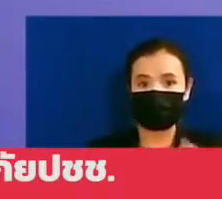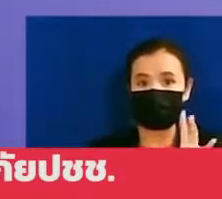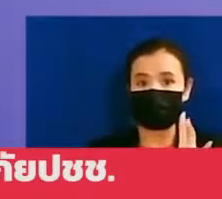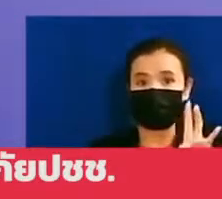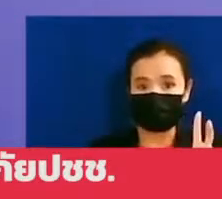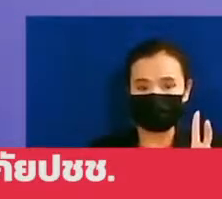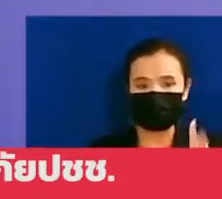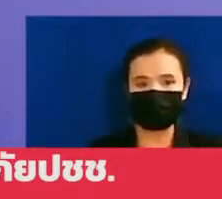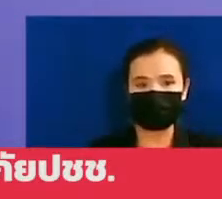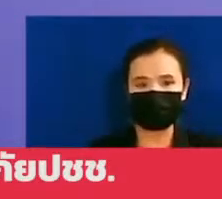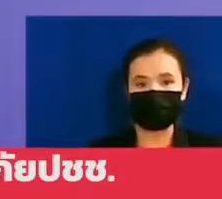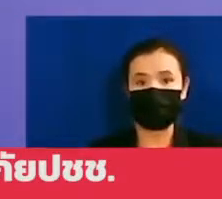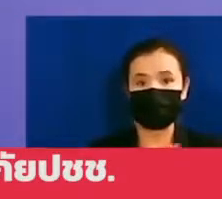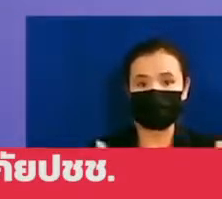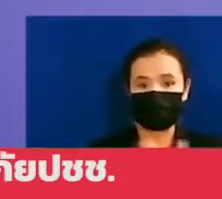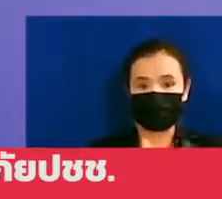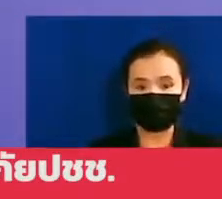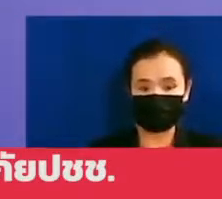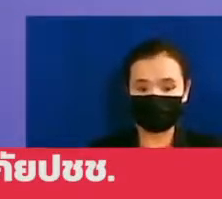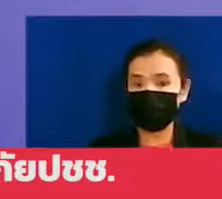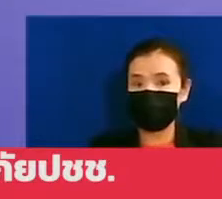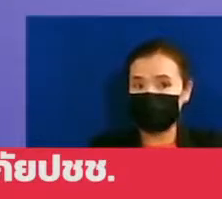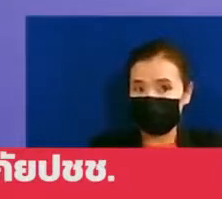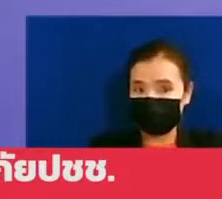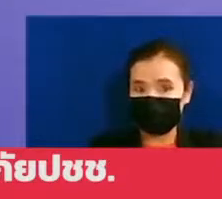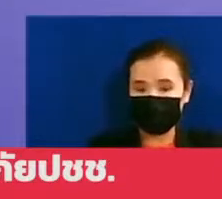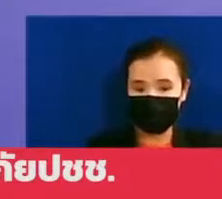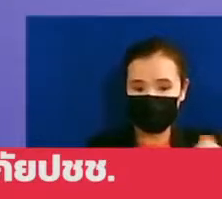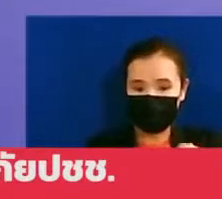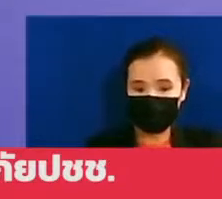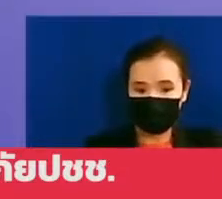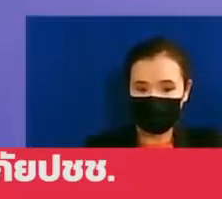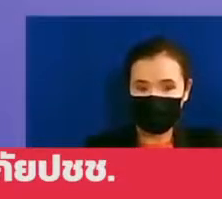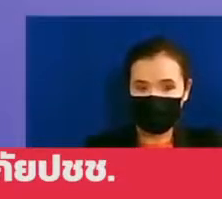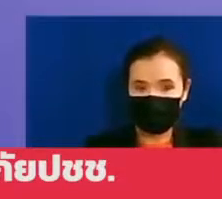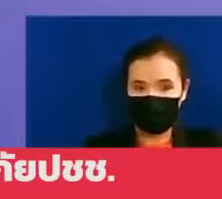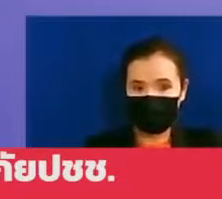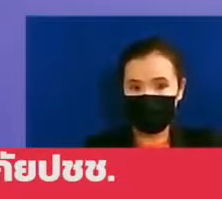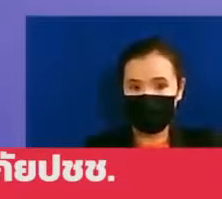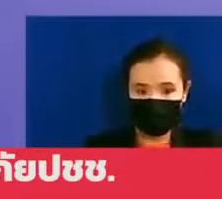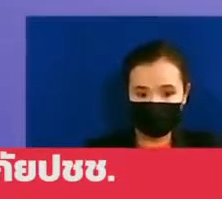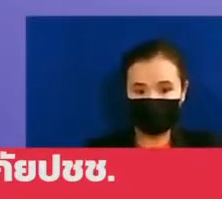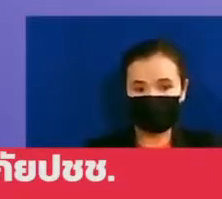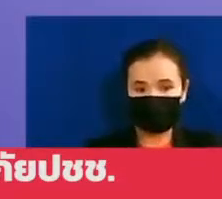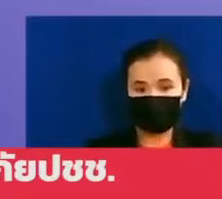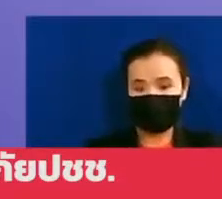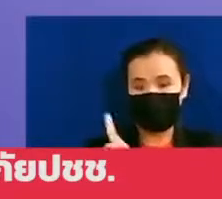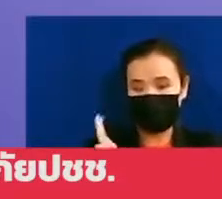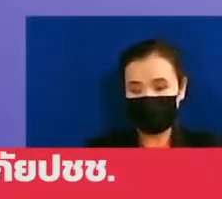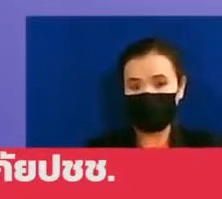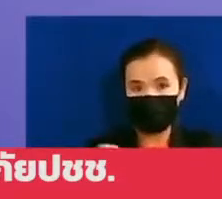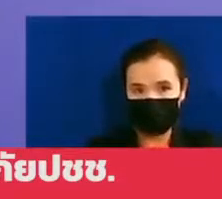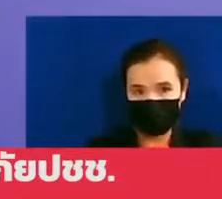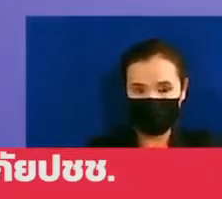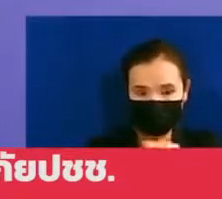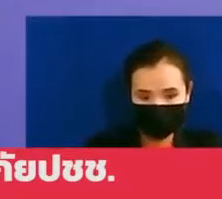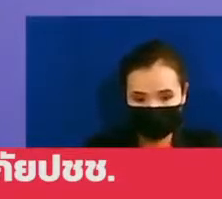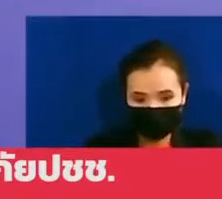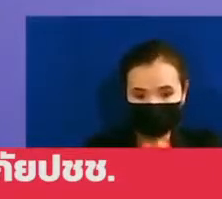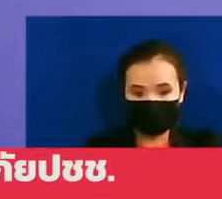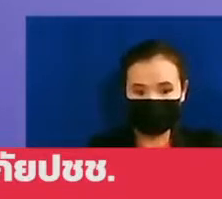วคที่มีประสิทธิภาพเพียงพอต่อการป้องกันโควิด-19 จำนวน 1,085,046 รายและเข็มที่2จำนว